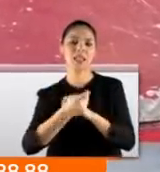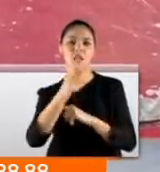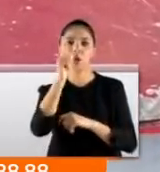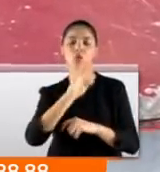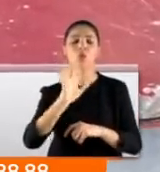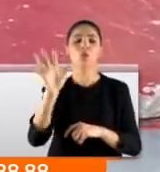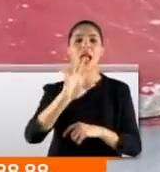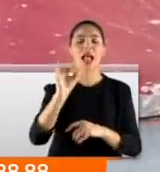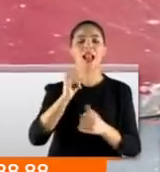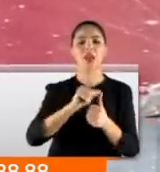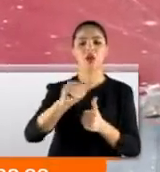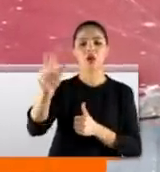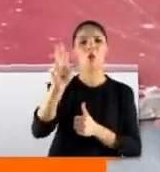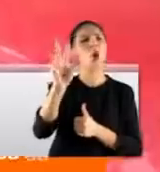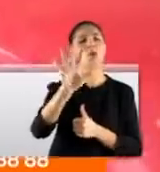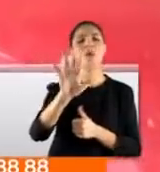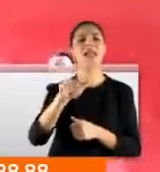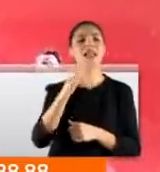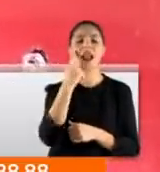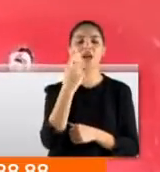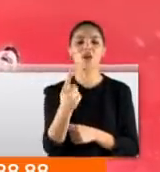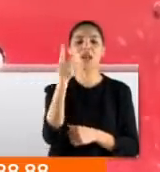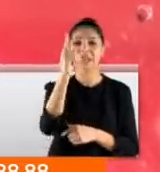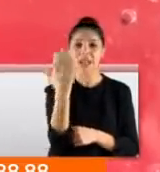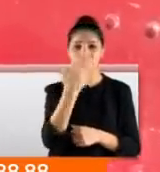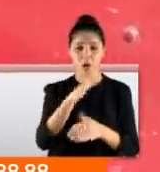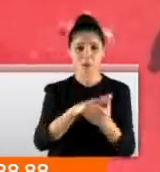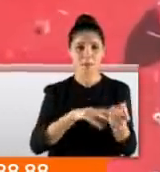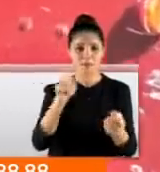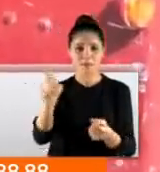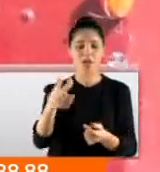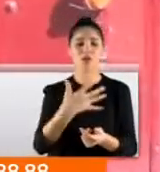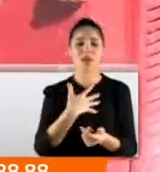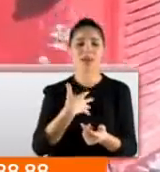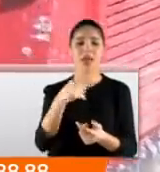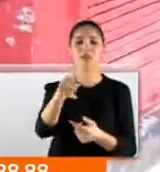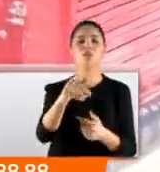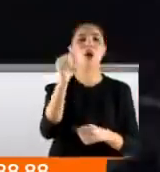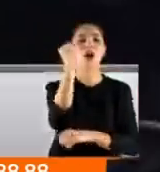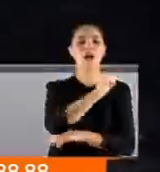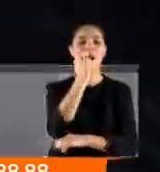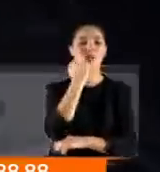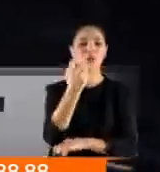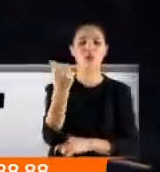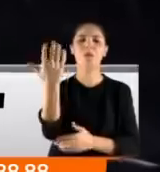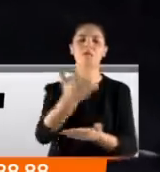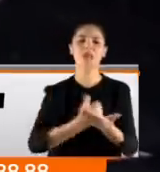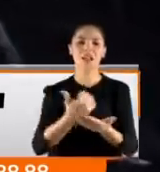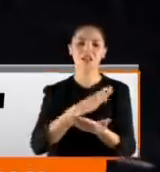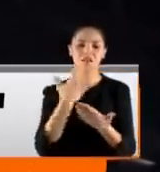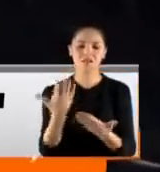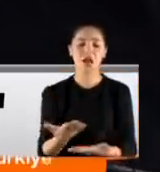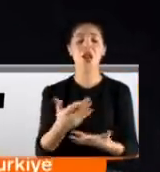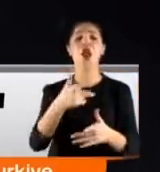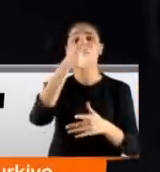kilometreye 30-35 lira yakıyor. İlkokul mezunu olan Demir, geçimini Yayla Güzeli ismini verdiği kamyondan sağlıyor.